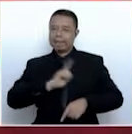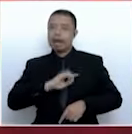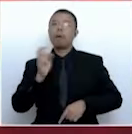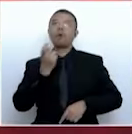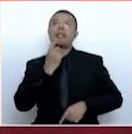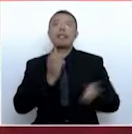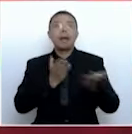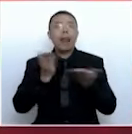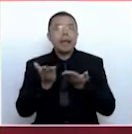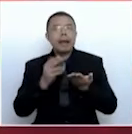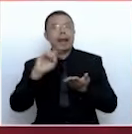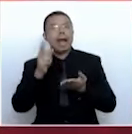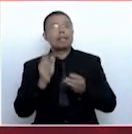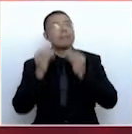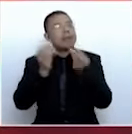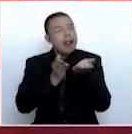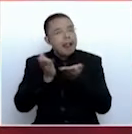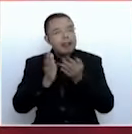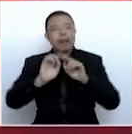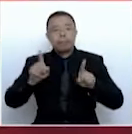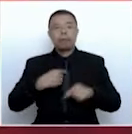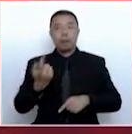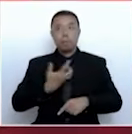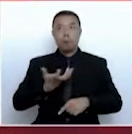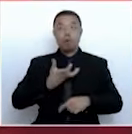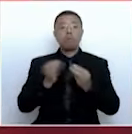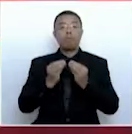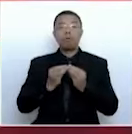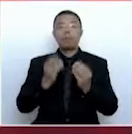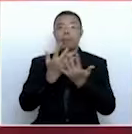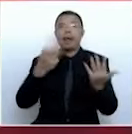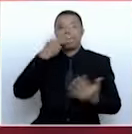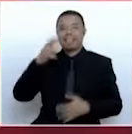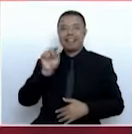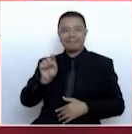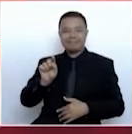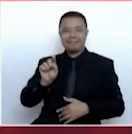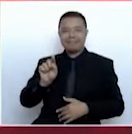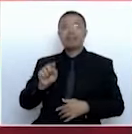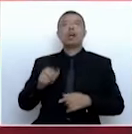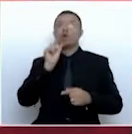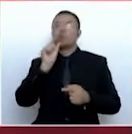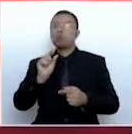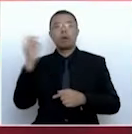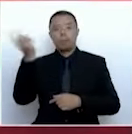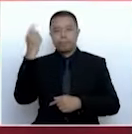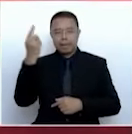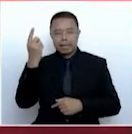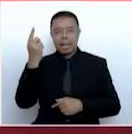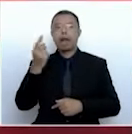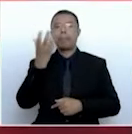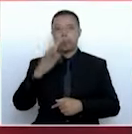soal pelayanan semata secara teknis, tapi kami ingin membangun rasa percaya dari rakyat Jakarta kepada